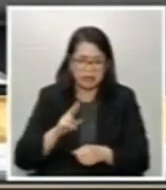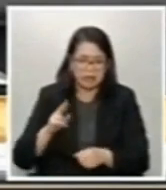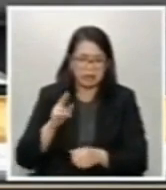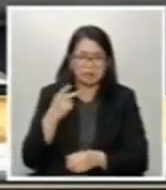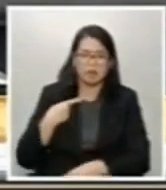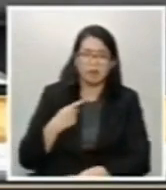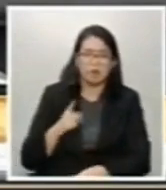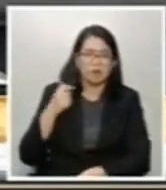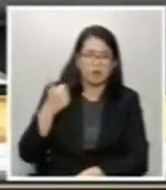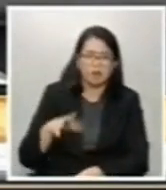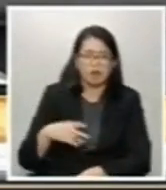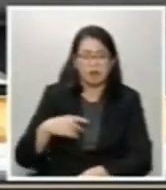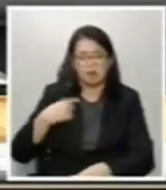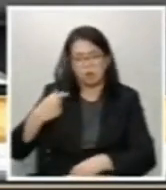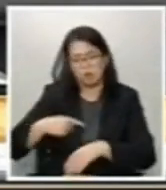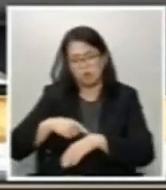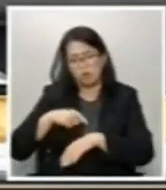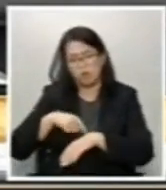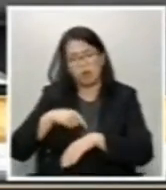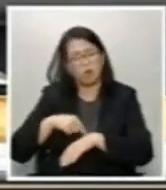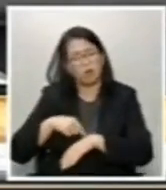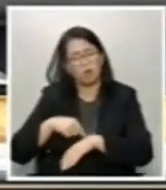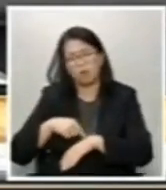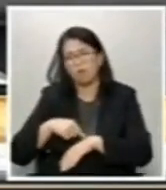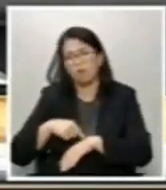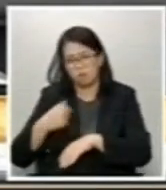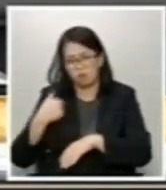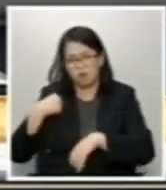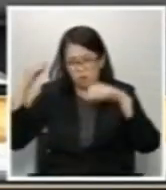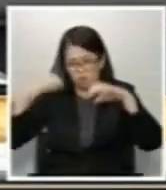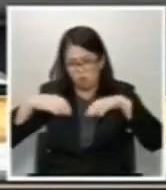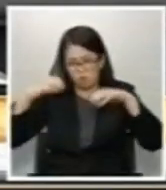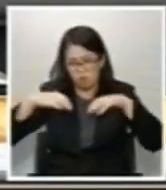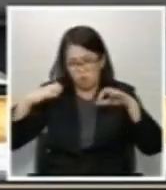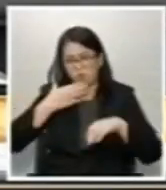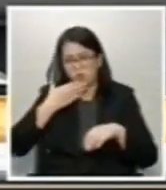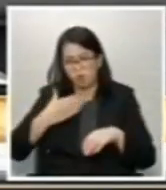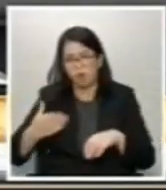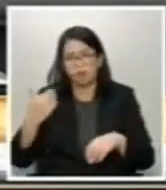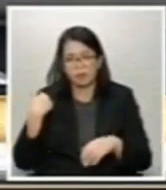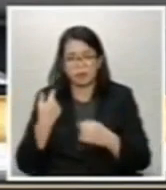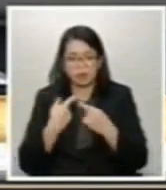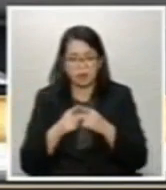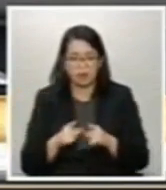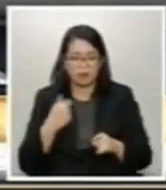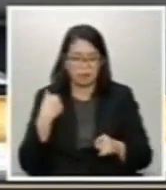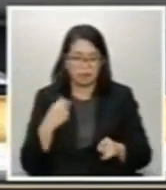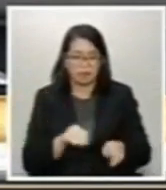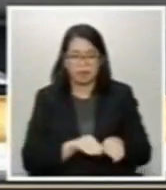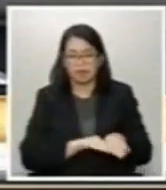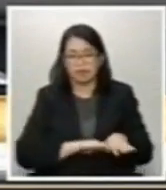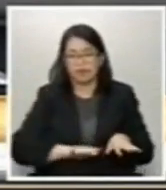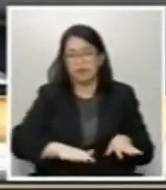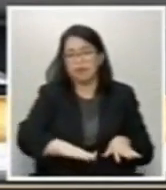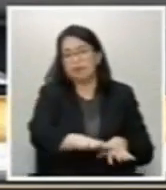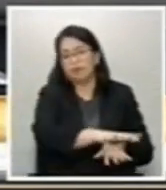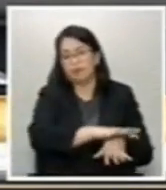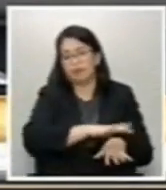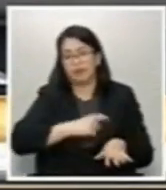าหลายเดือนด้วยกันในแต่ละปีหนึ่งเพราะฉะนั้นพื้นที่ต่างๆก็ประสบกับความแห้ง